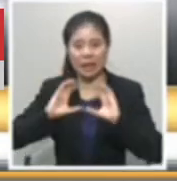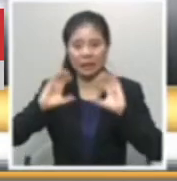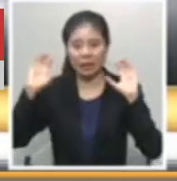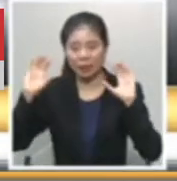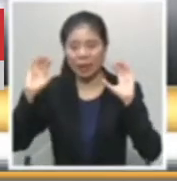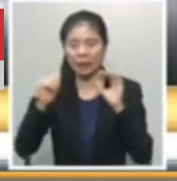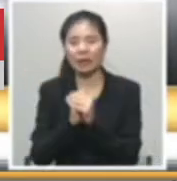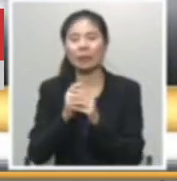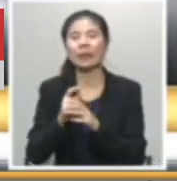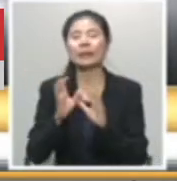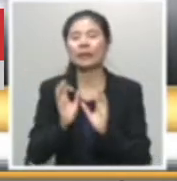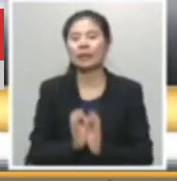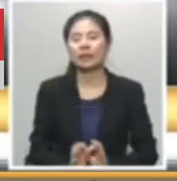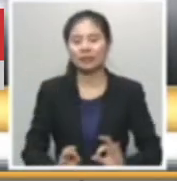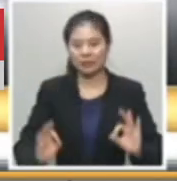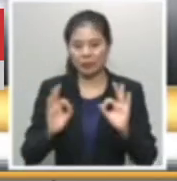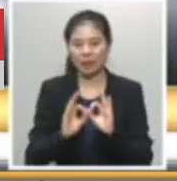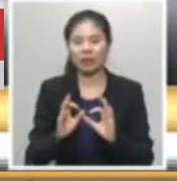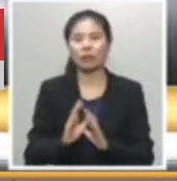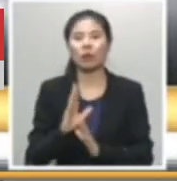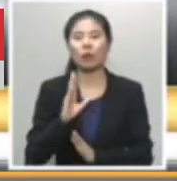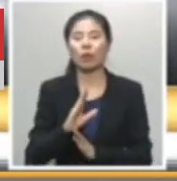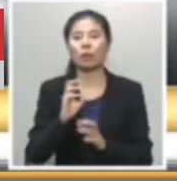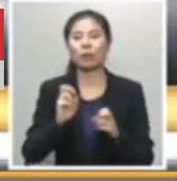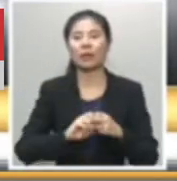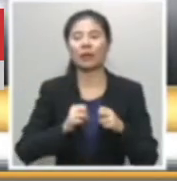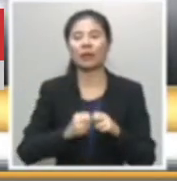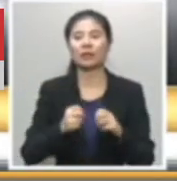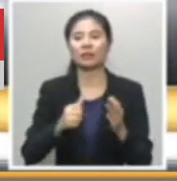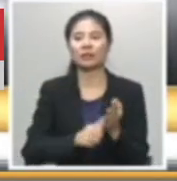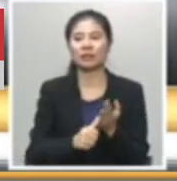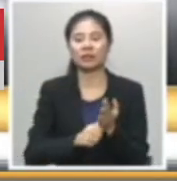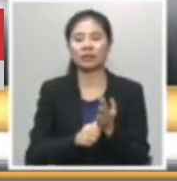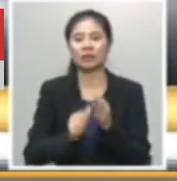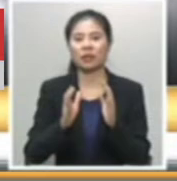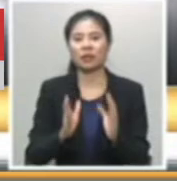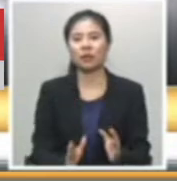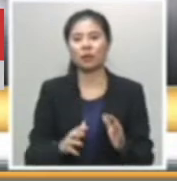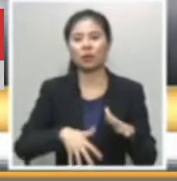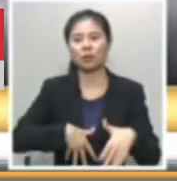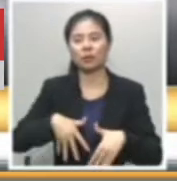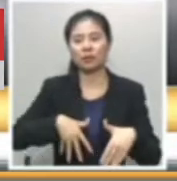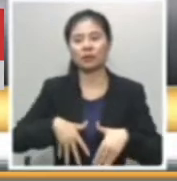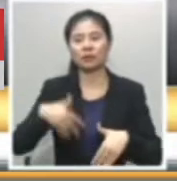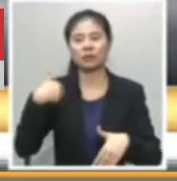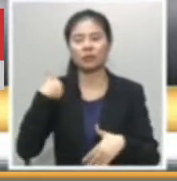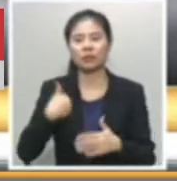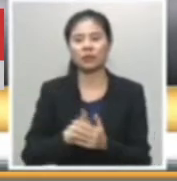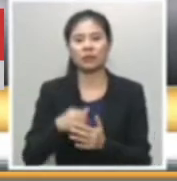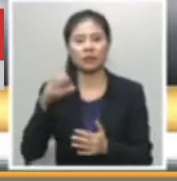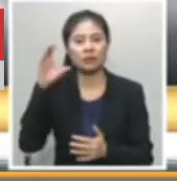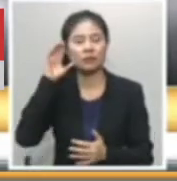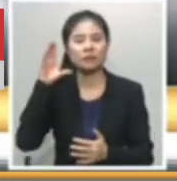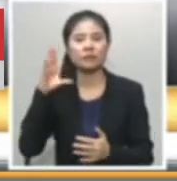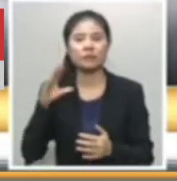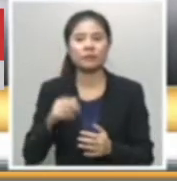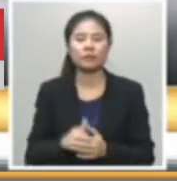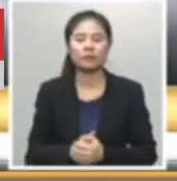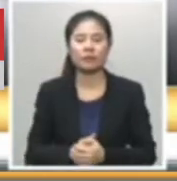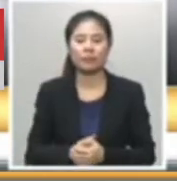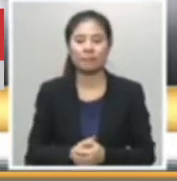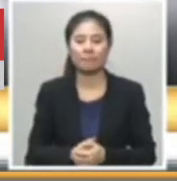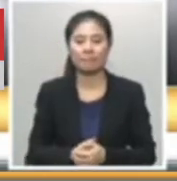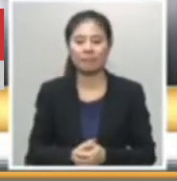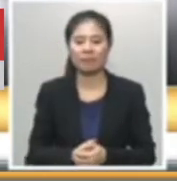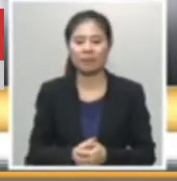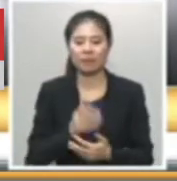ำคัญนะครับของการแก้ไขปัญหาเศรษฐกิจหากพี่น้องประชาชนนั้นขาดความเชื่อมั่นนะครับก็จะ